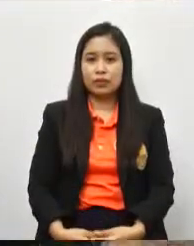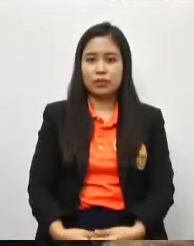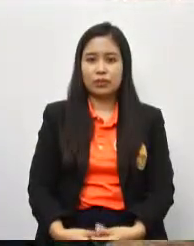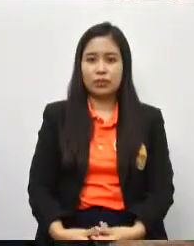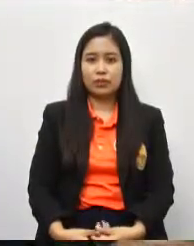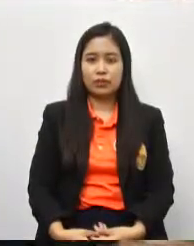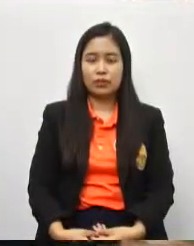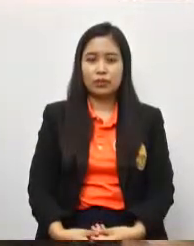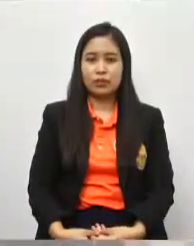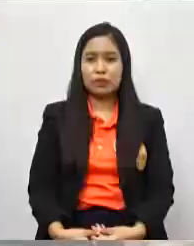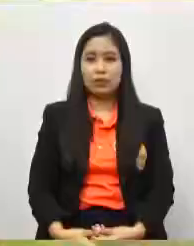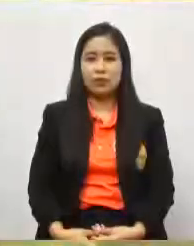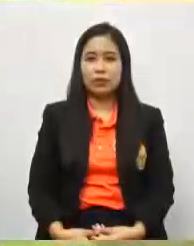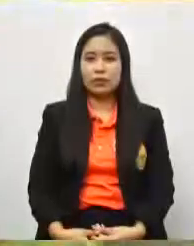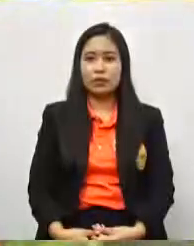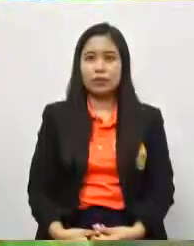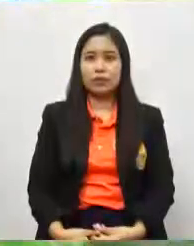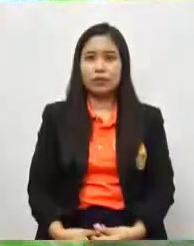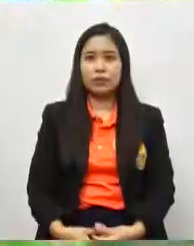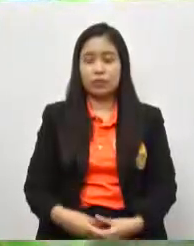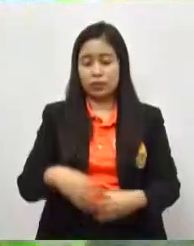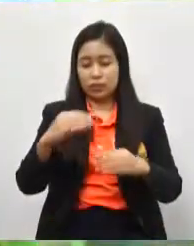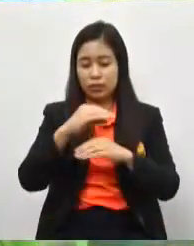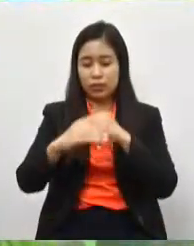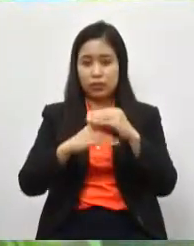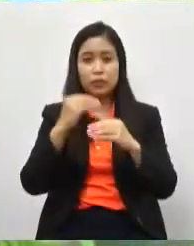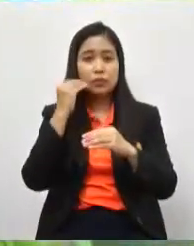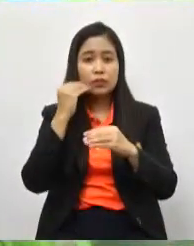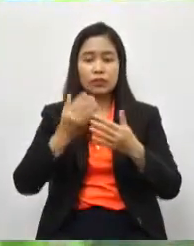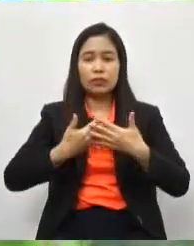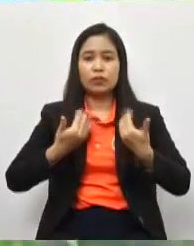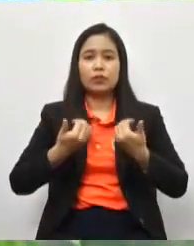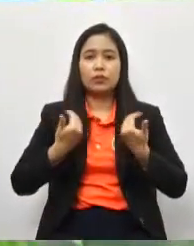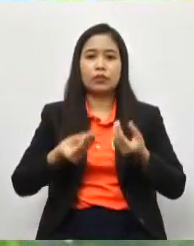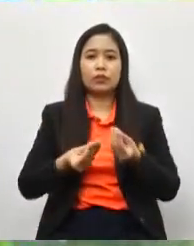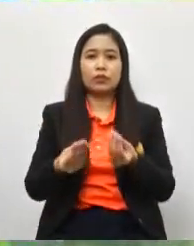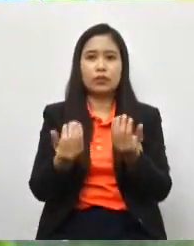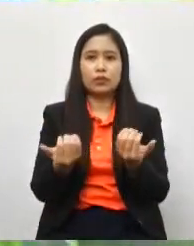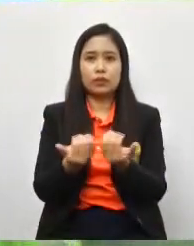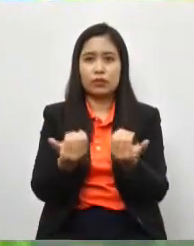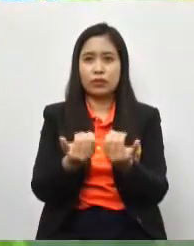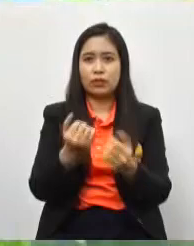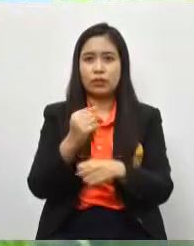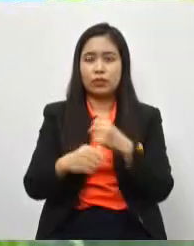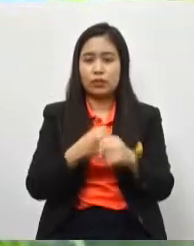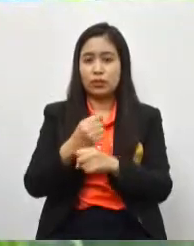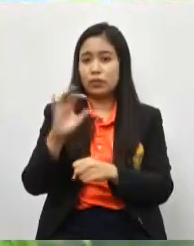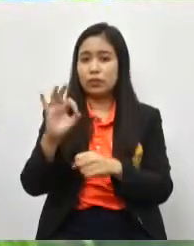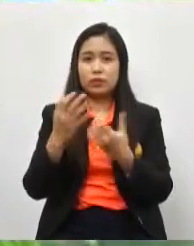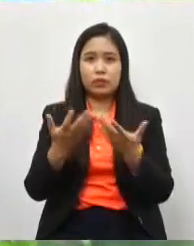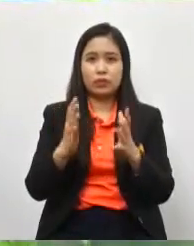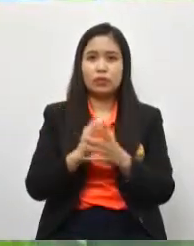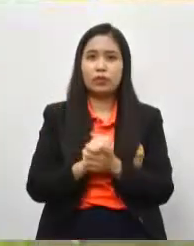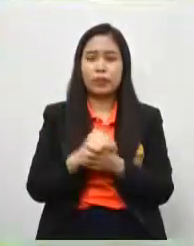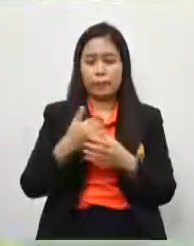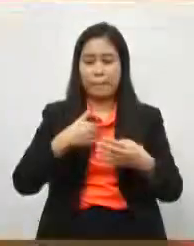โครงการสร้างบ้านน้ำใจคืนความสุขให้ลูกสปท.ปีนี้เป็นปีที่9เราได้จัดกิจก